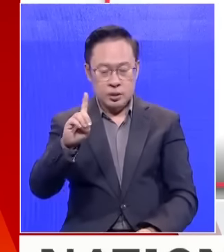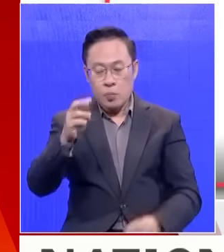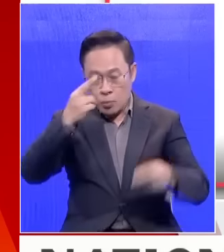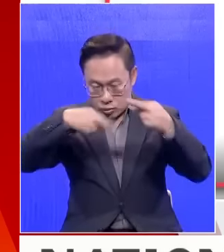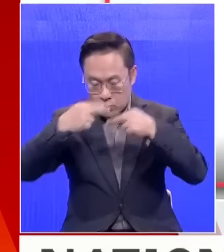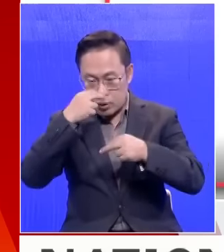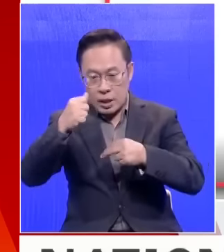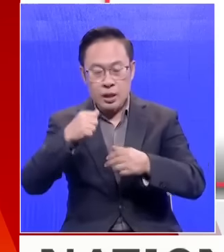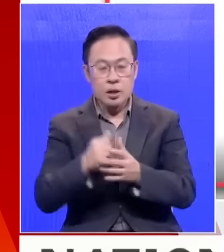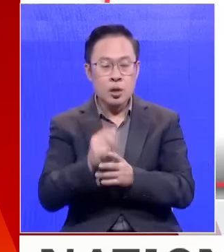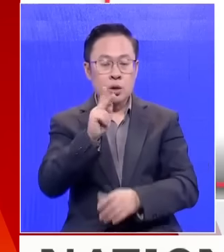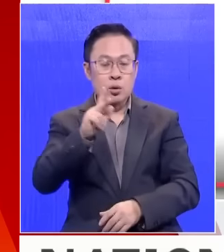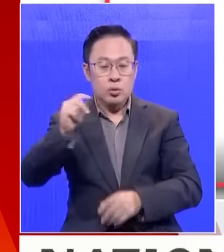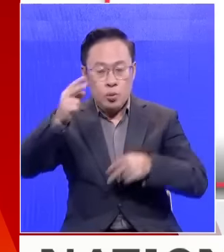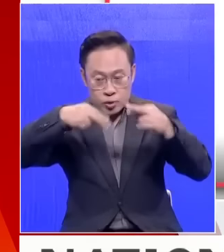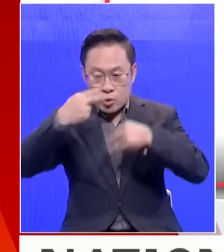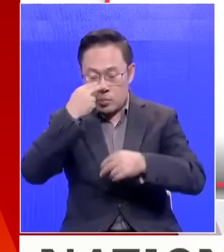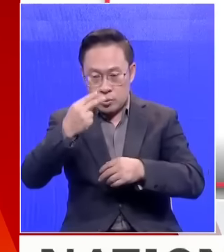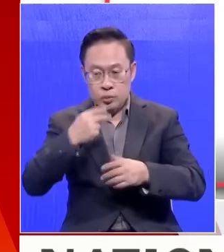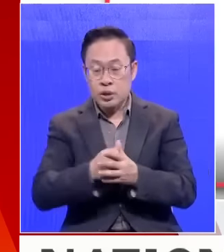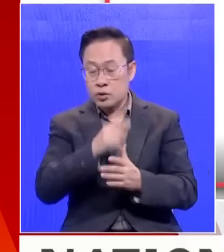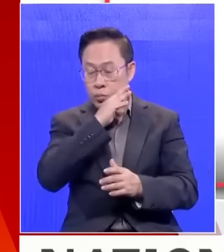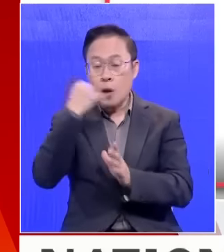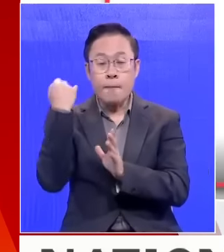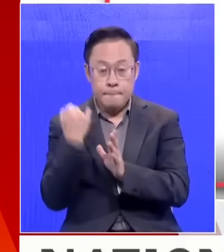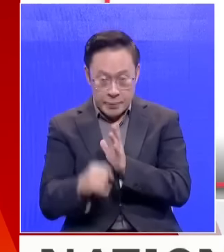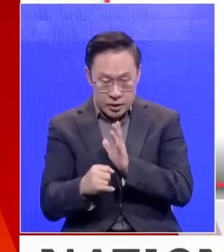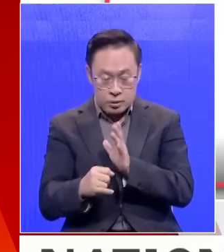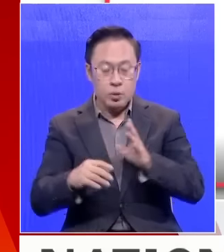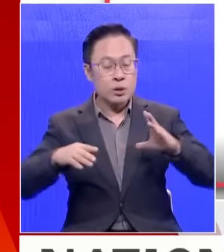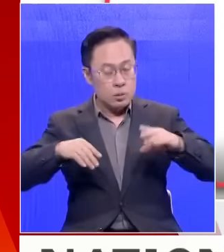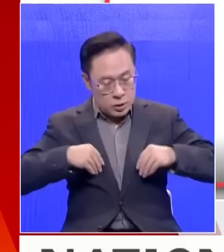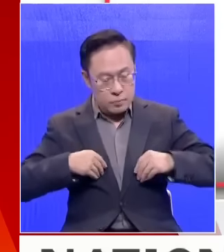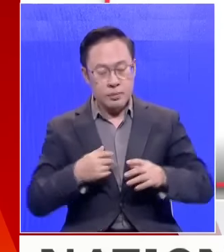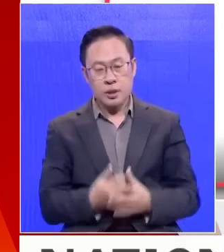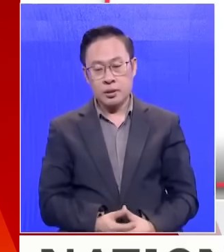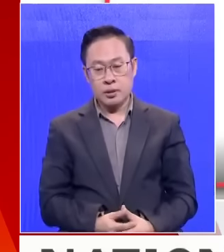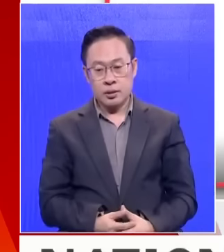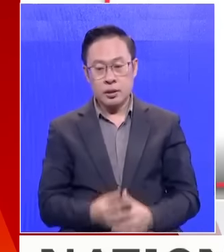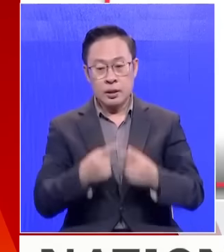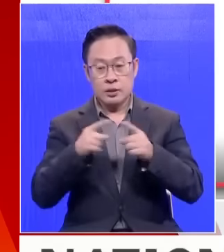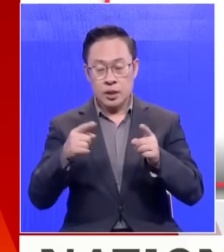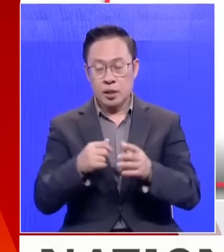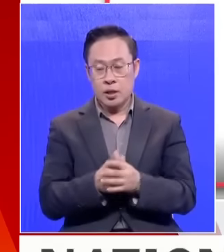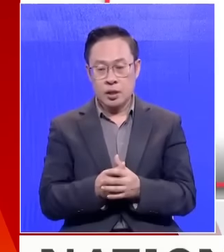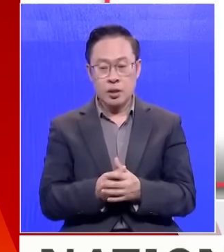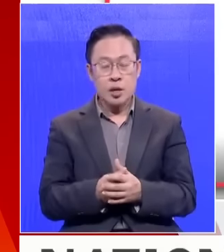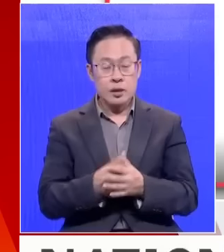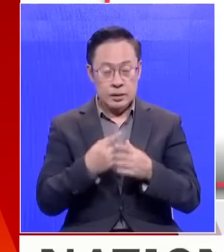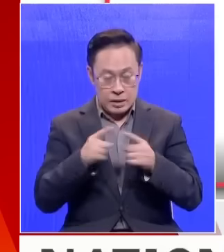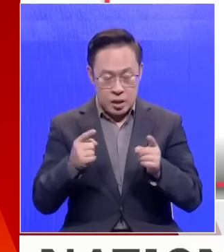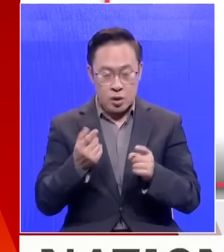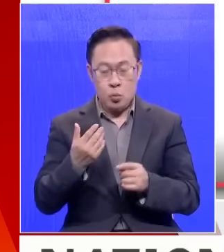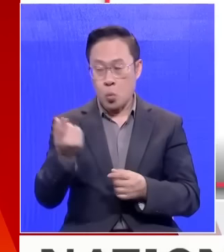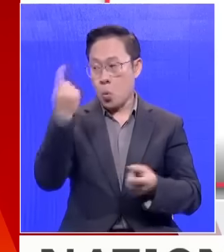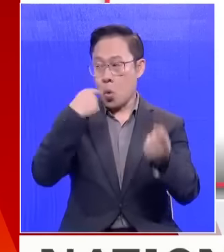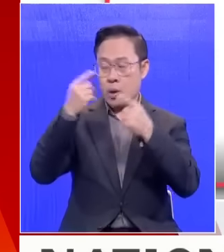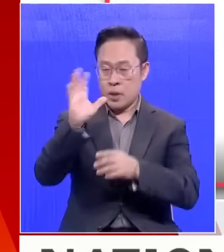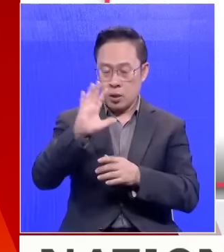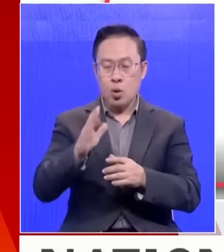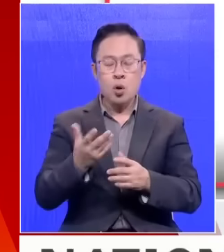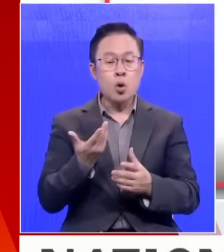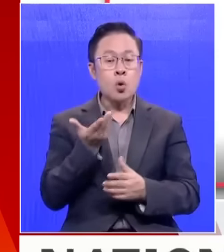ที่ของกกต.ในการตรวจสอบด้วยถ้าผิดก็ว่าไปตามผิดแต่ขอพื้นที่สื่อด้วยนะคะบอกว่าขอฝ